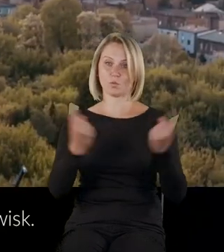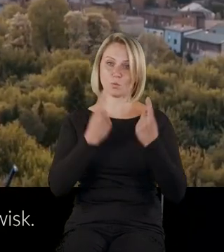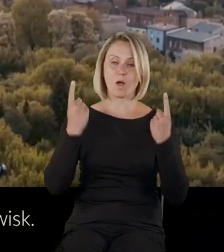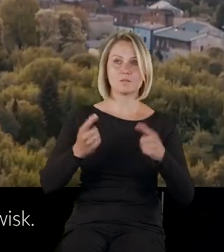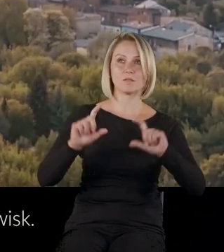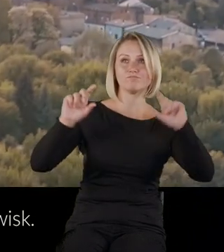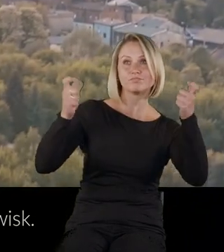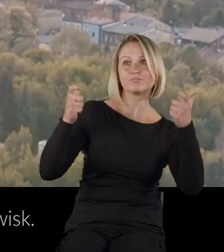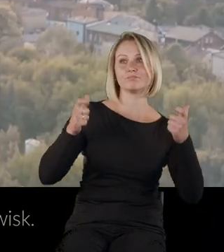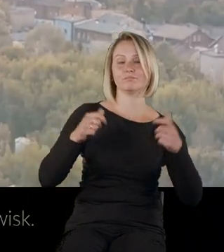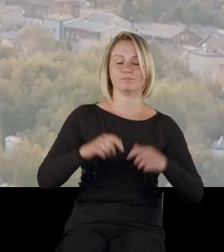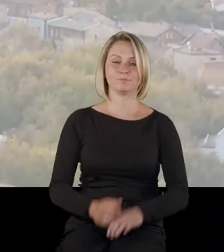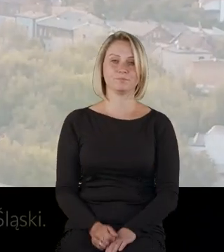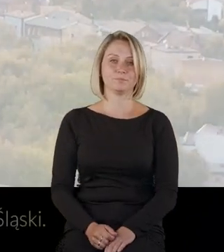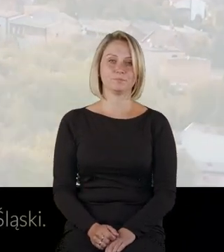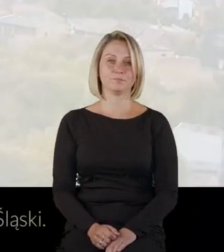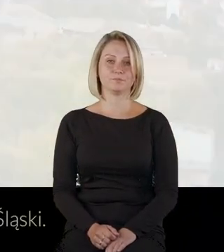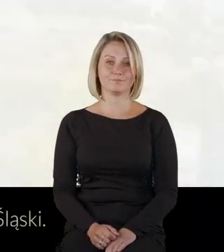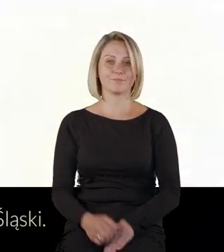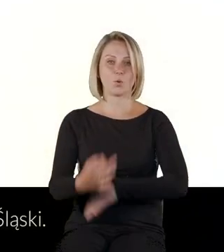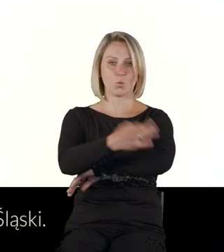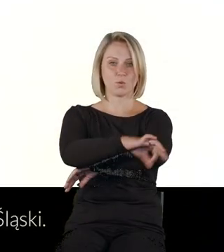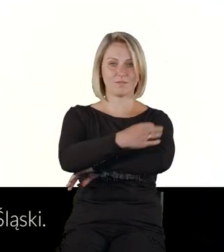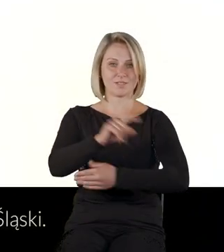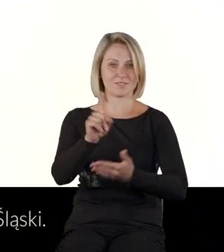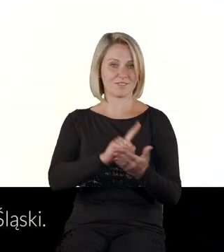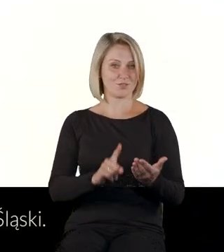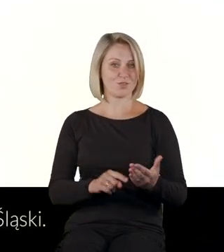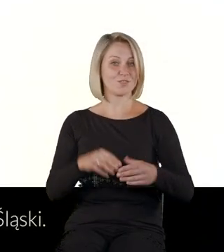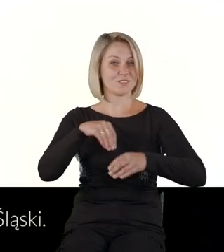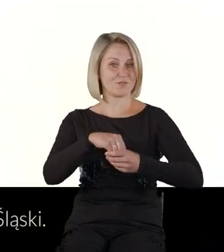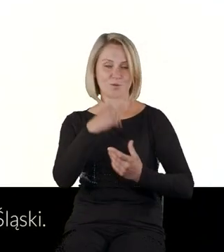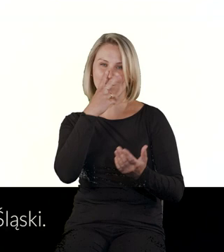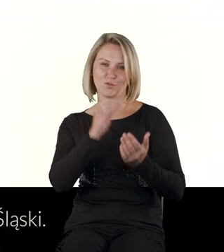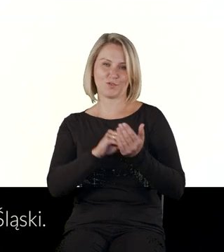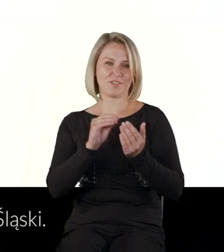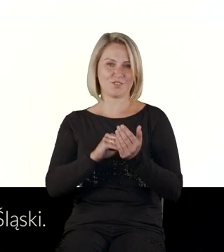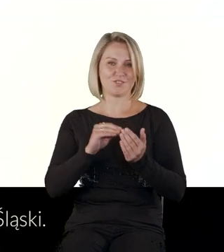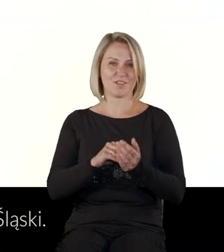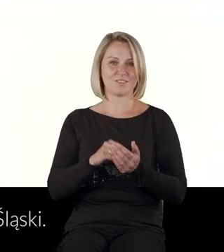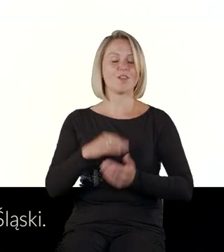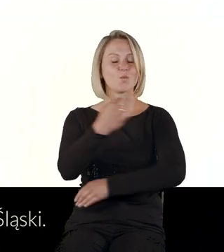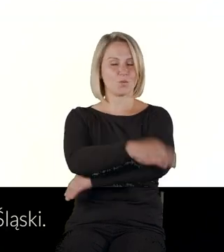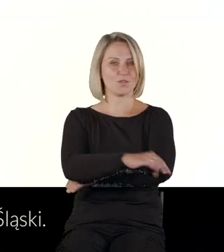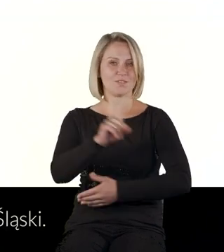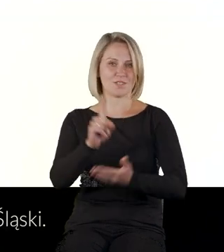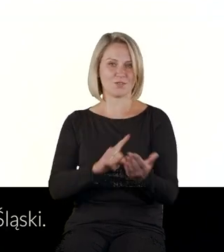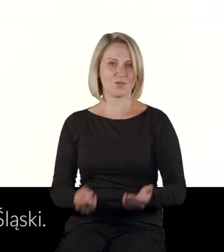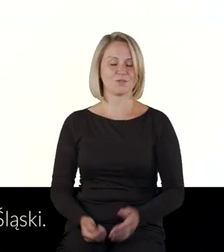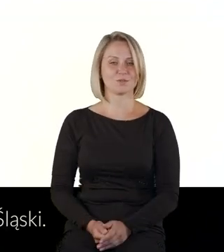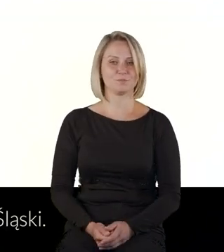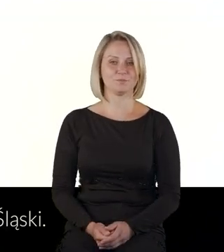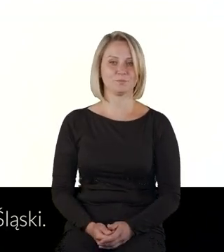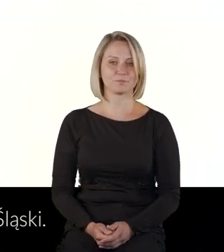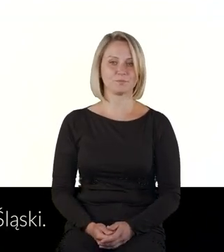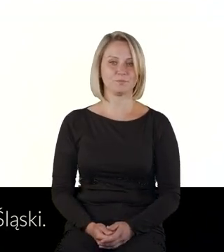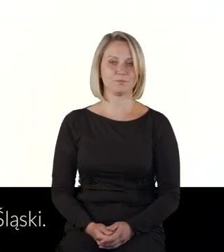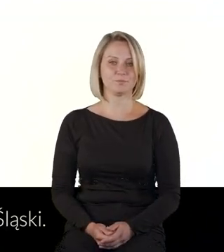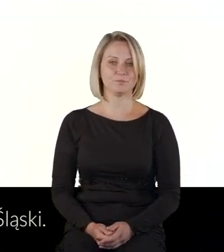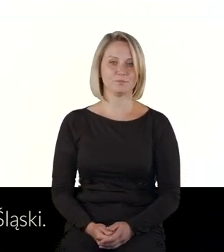sytuacji, zdarzeń i zjawisk. Uniwersytet opiera się na doświadczaniu. Uniwersytet Śląski.